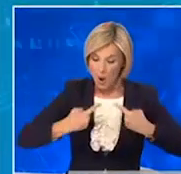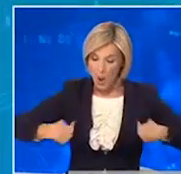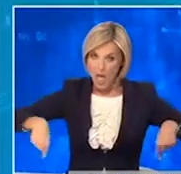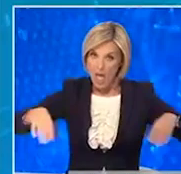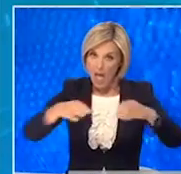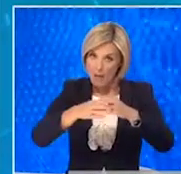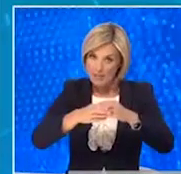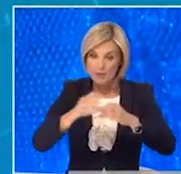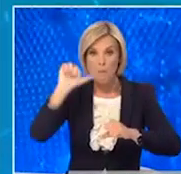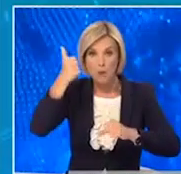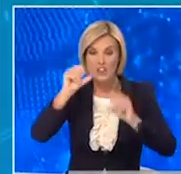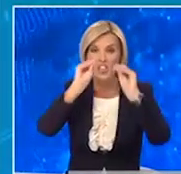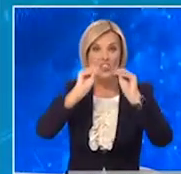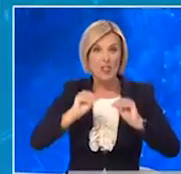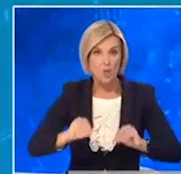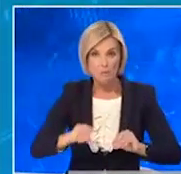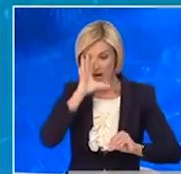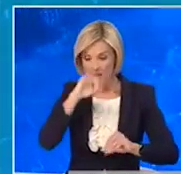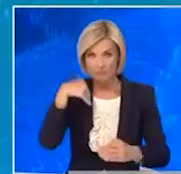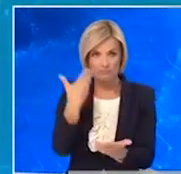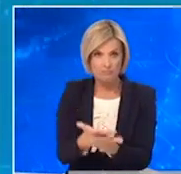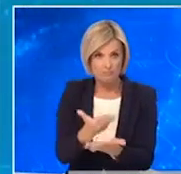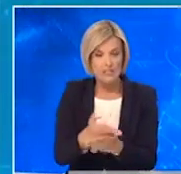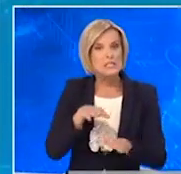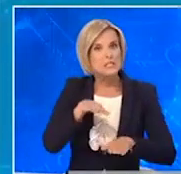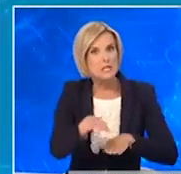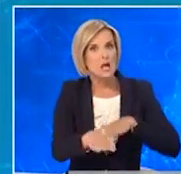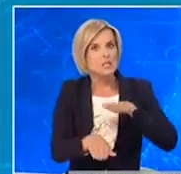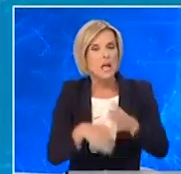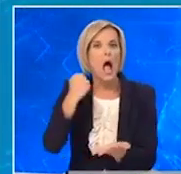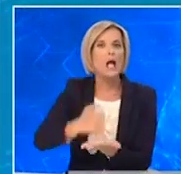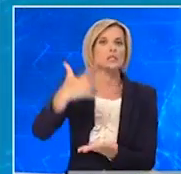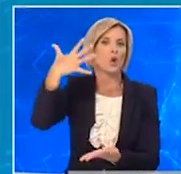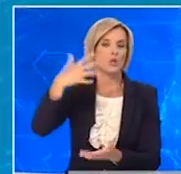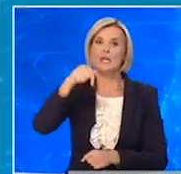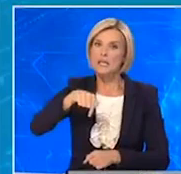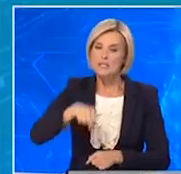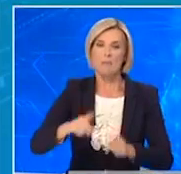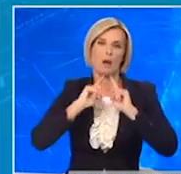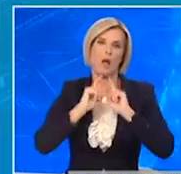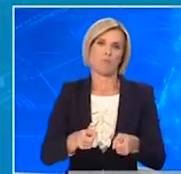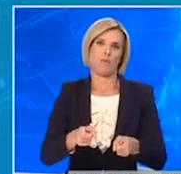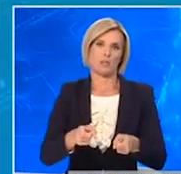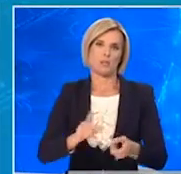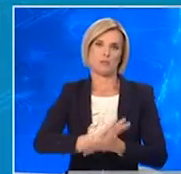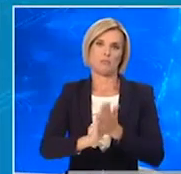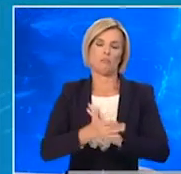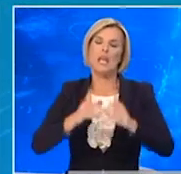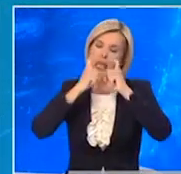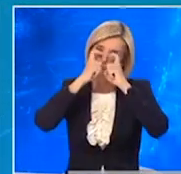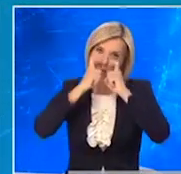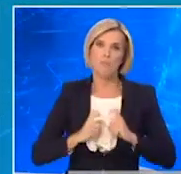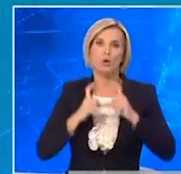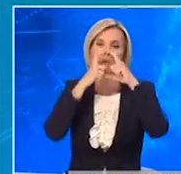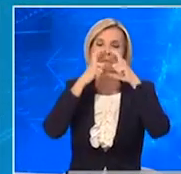βασίζονται σε πραγματικά δεδομένα και κορυφώνονται βήμα-βήμα. Σήμερα πήραμε απόφαση για την εφαρμογή